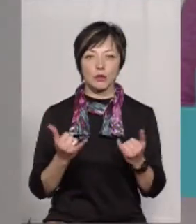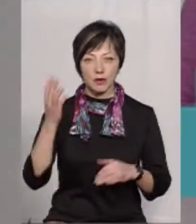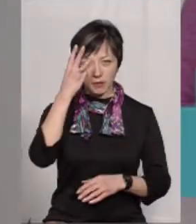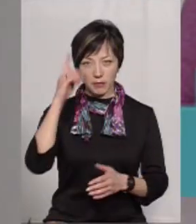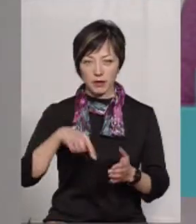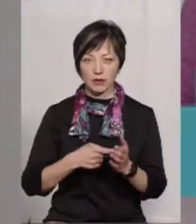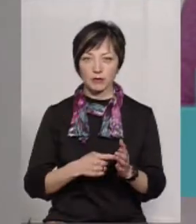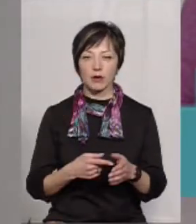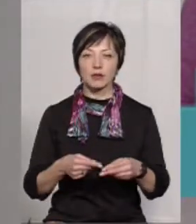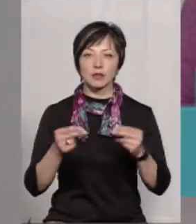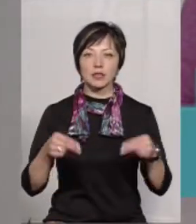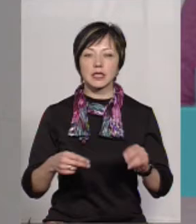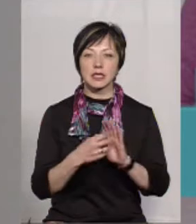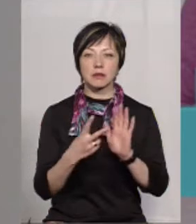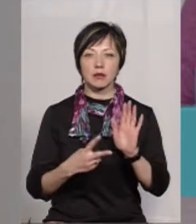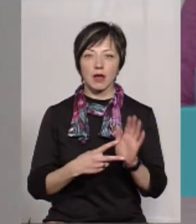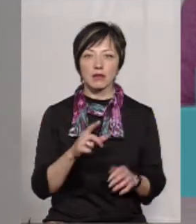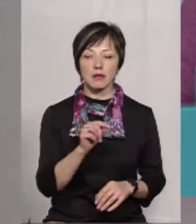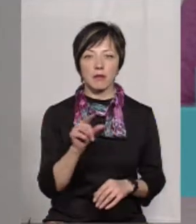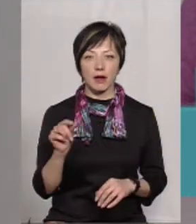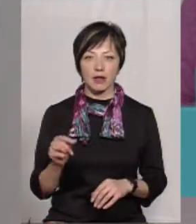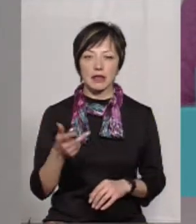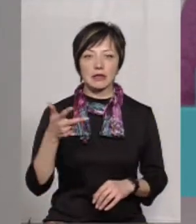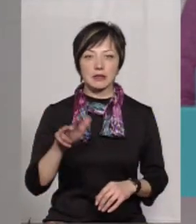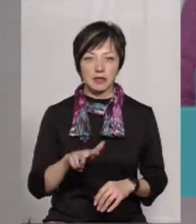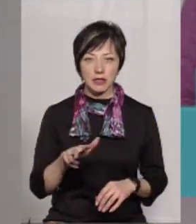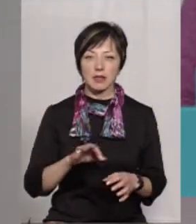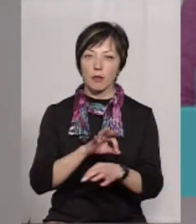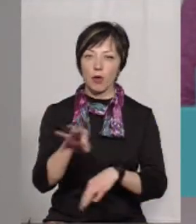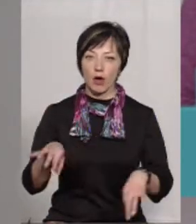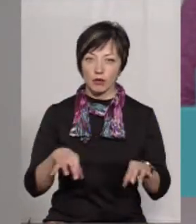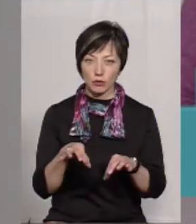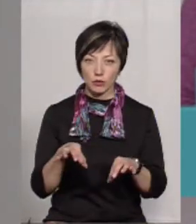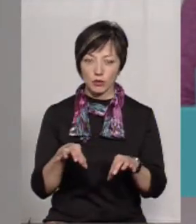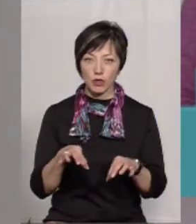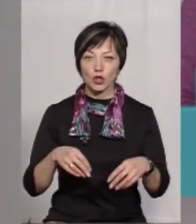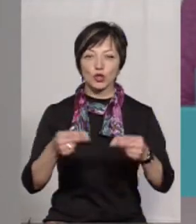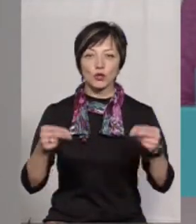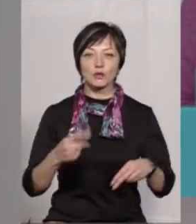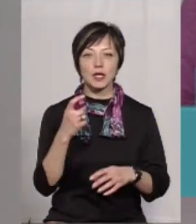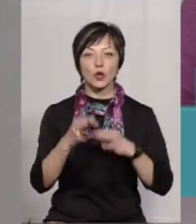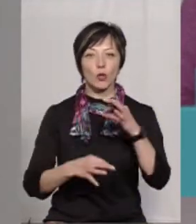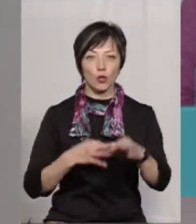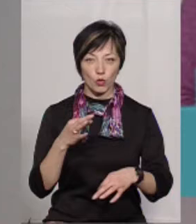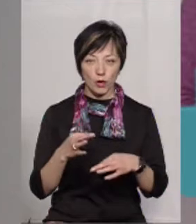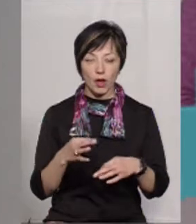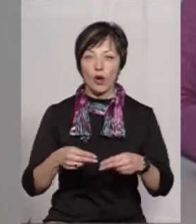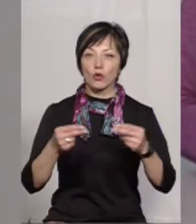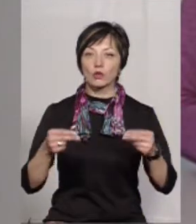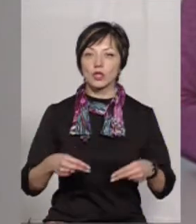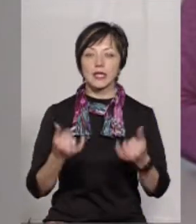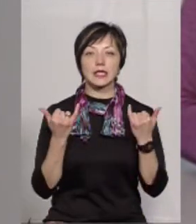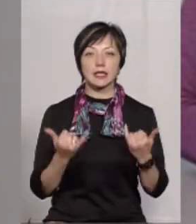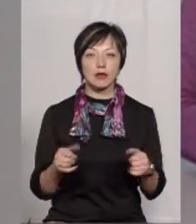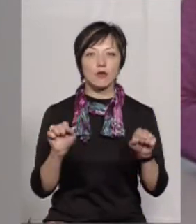Сьогодні у Хмельницькому взяли шлюб 17 пар, три з яких за проєктом «Шлюб за добу».